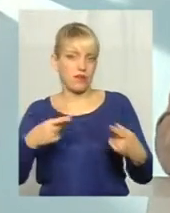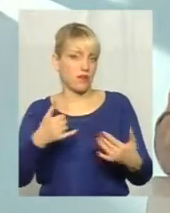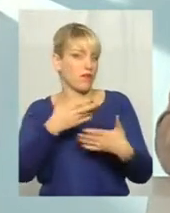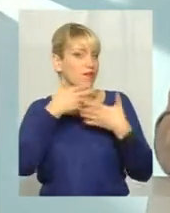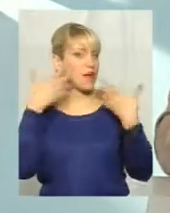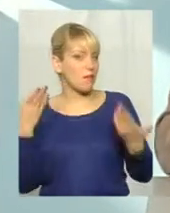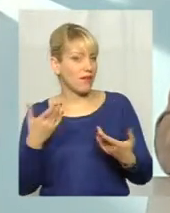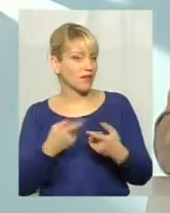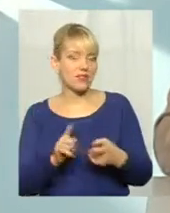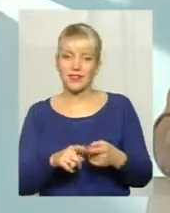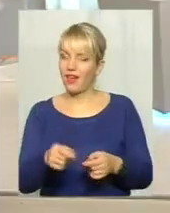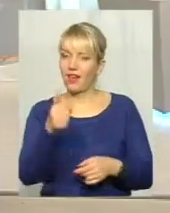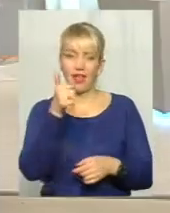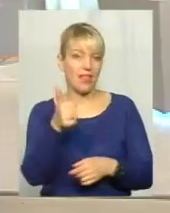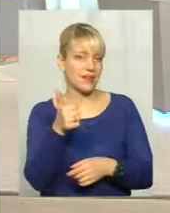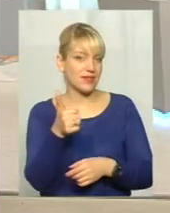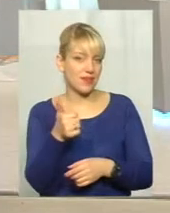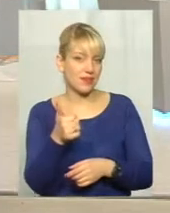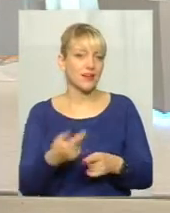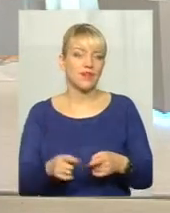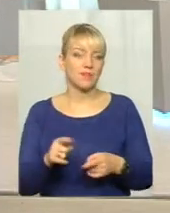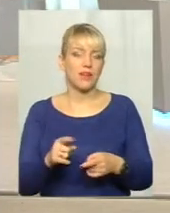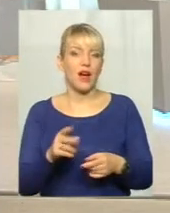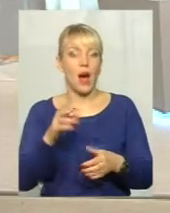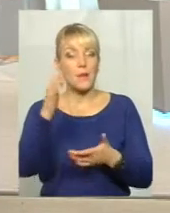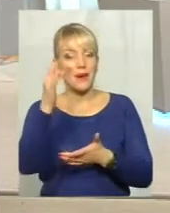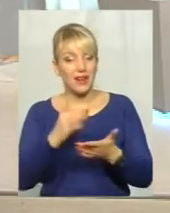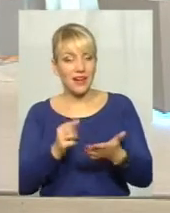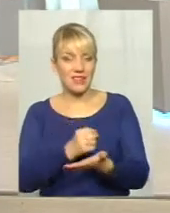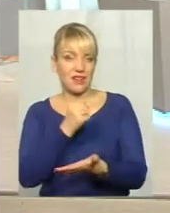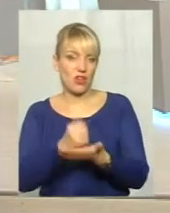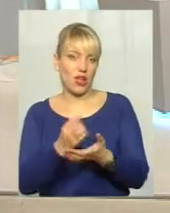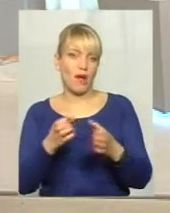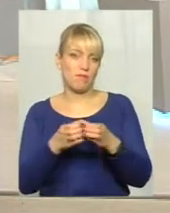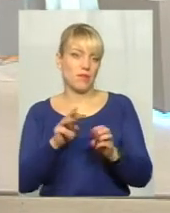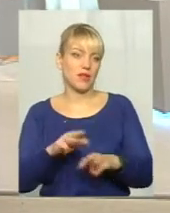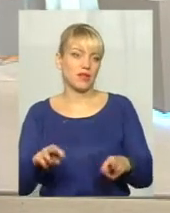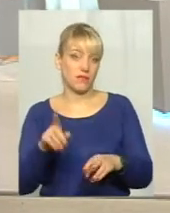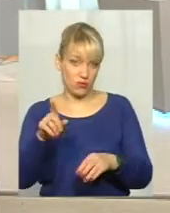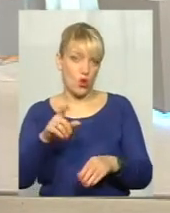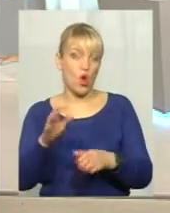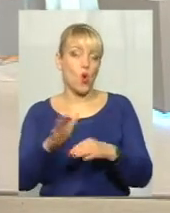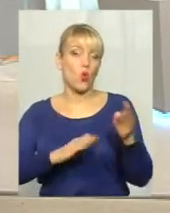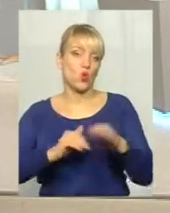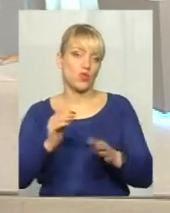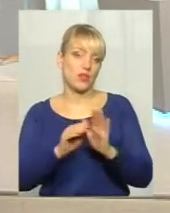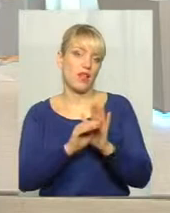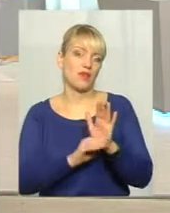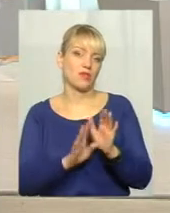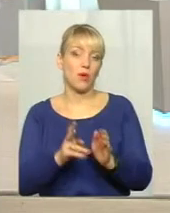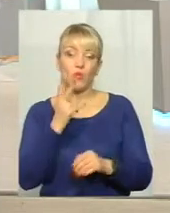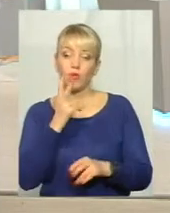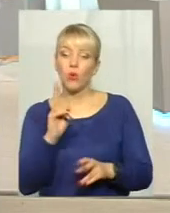дуже класна штука. Ну, перелік затверджує Кабмін, наскільки. Перелік в ручному режимі затвердить Кабмін. Ну, тобто ми подивимось, кому